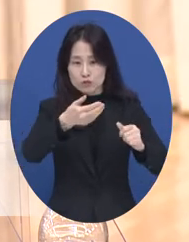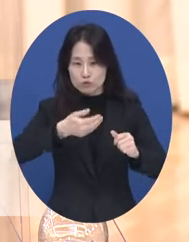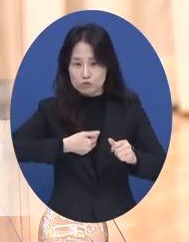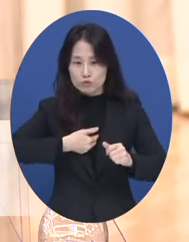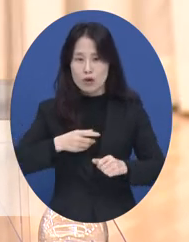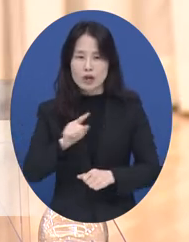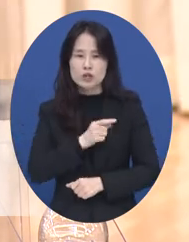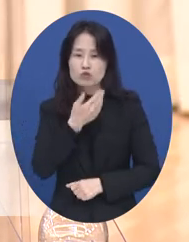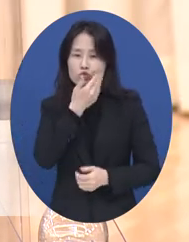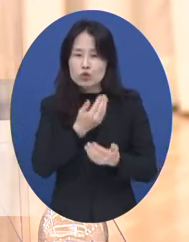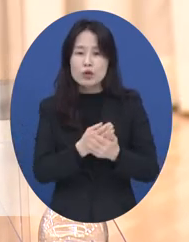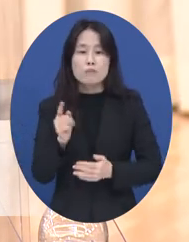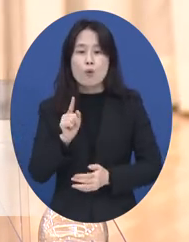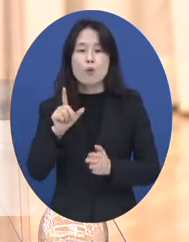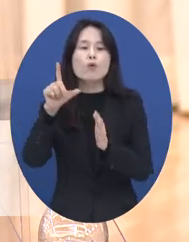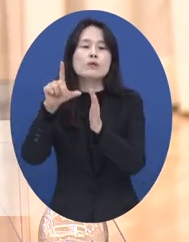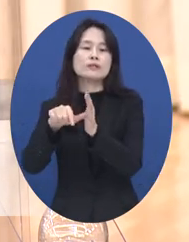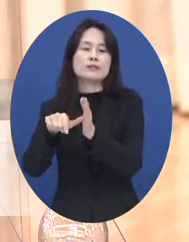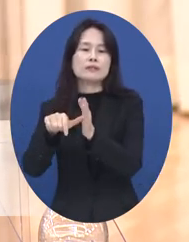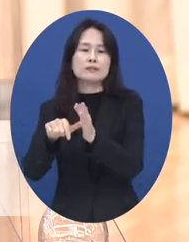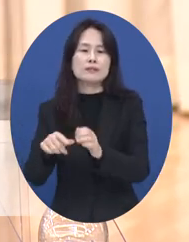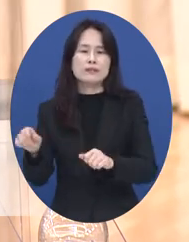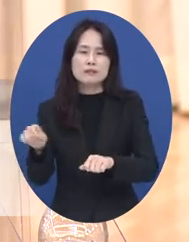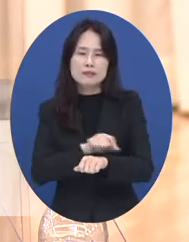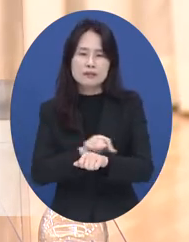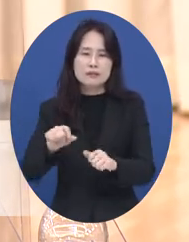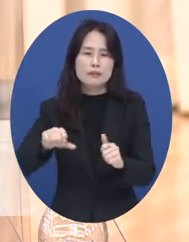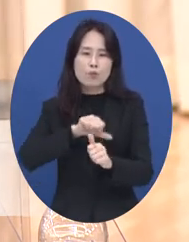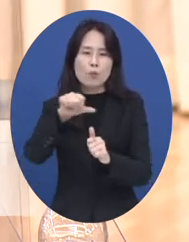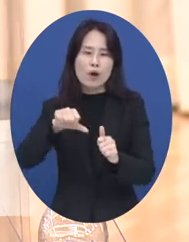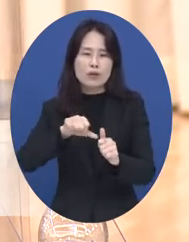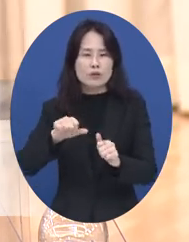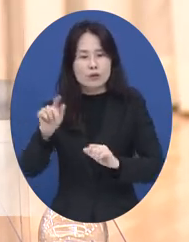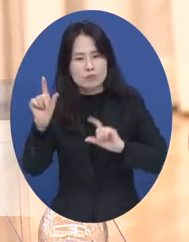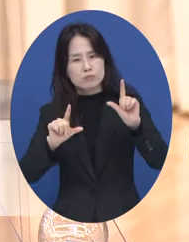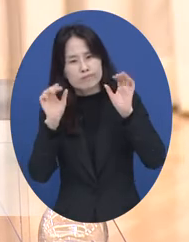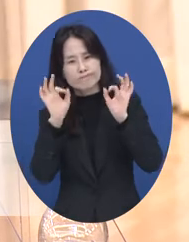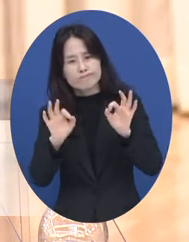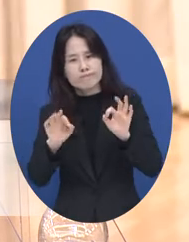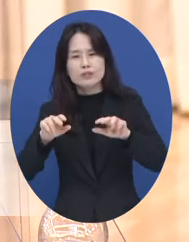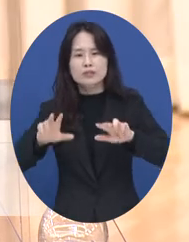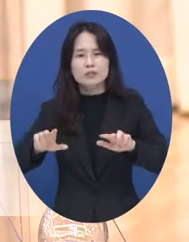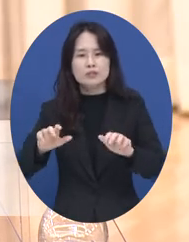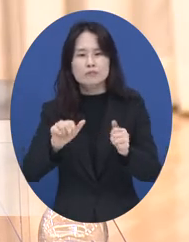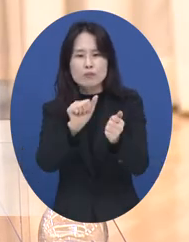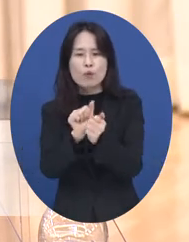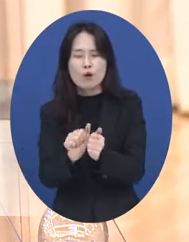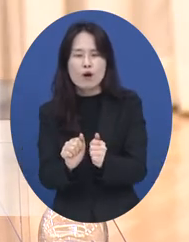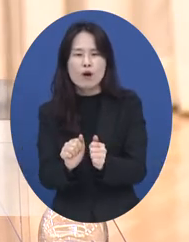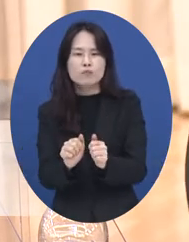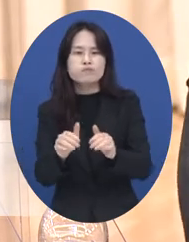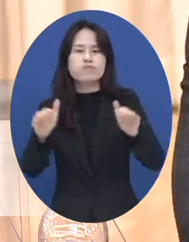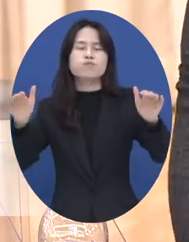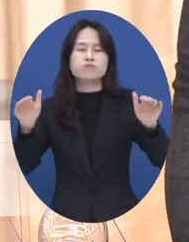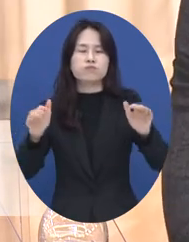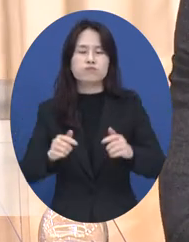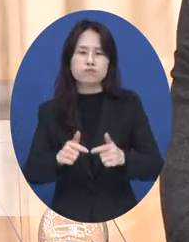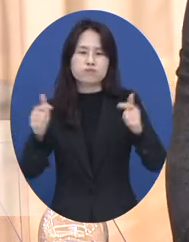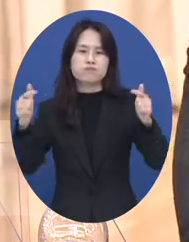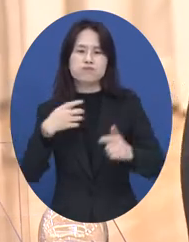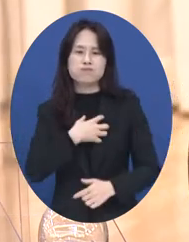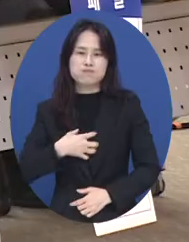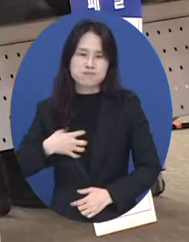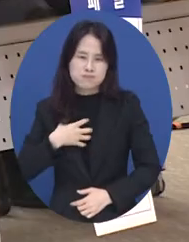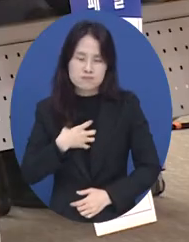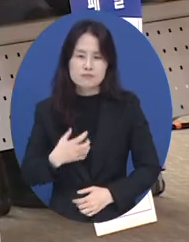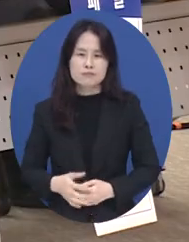보기엔 다들 알고 있듯이 타이밍입니다. 특히 제가 환경적인 측면에서 봤을 때는 지금 오염이 확산이